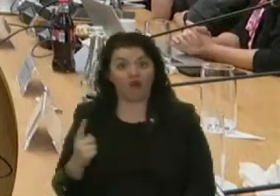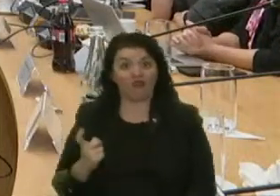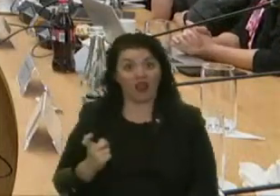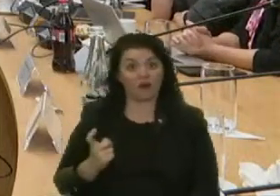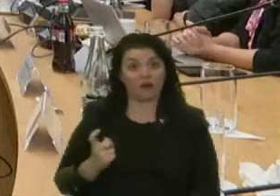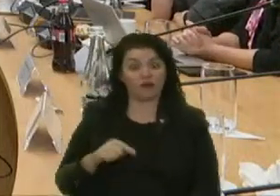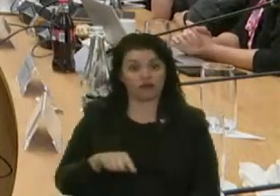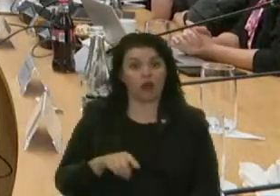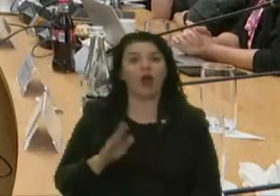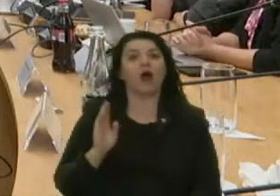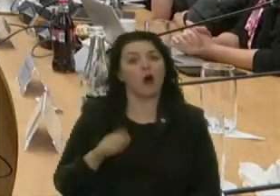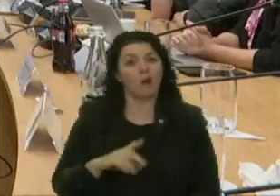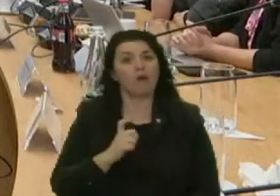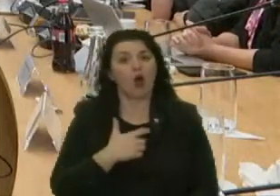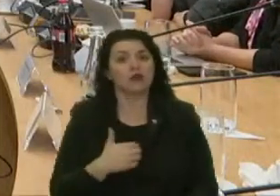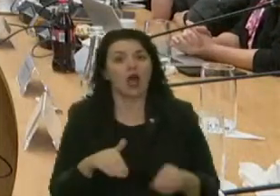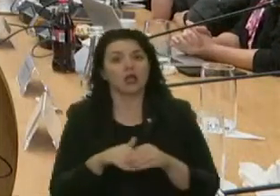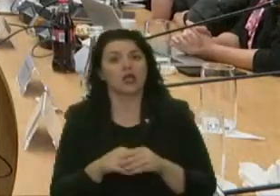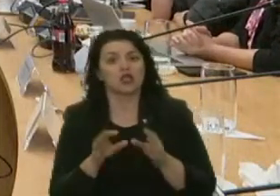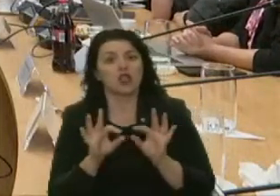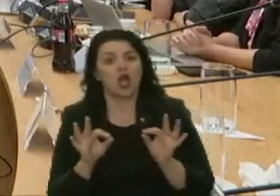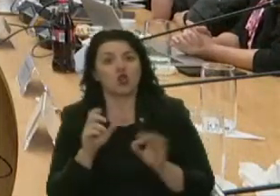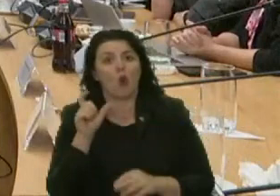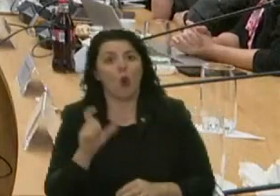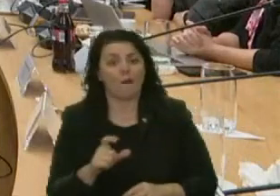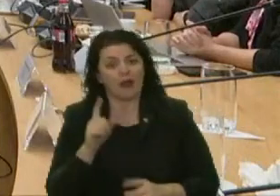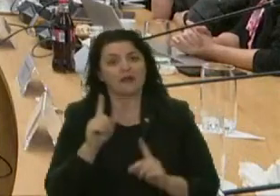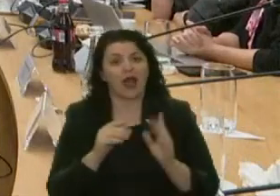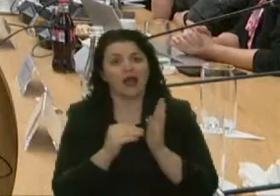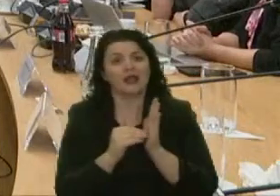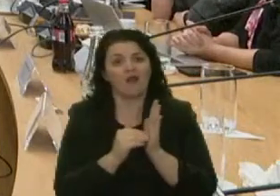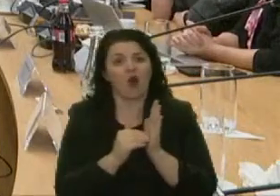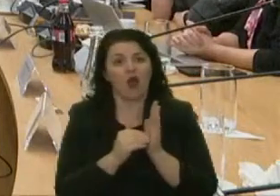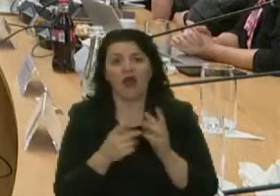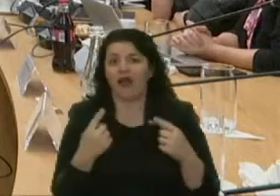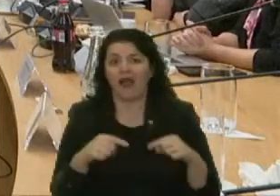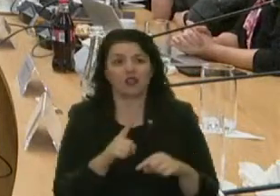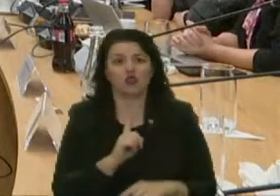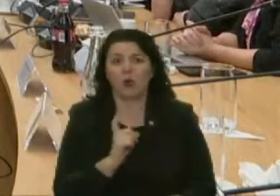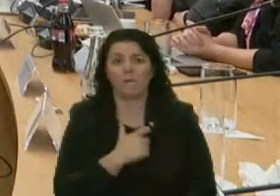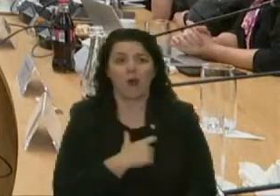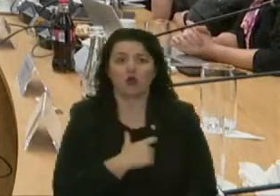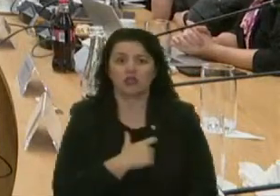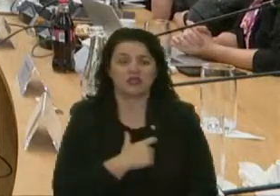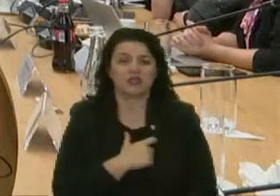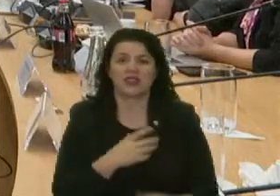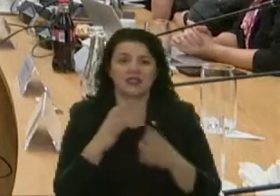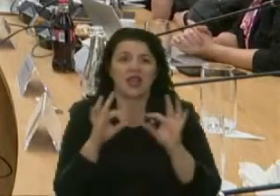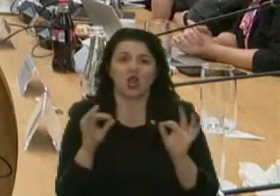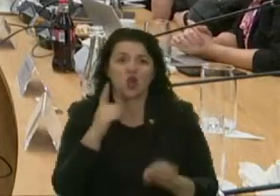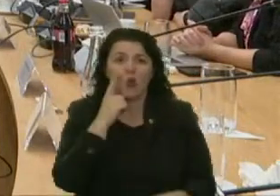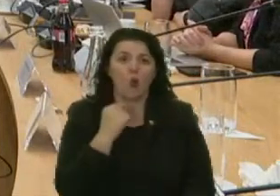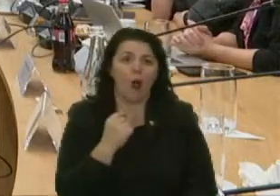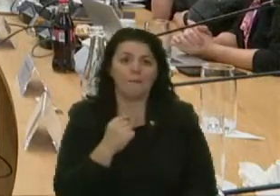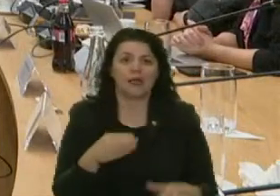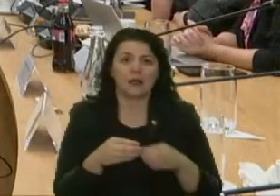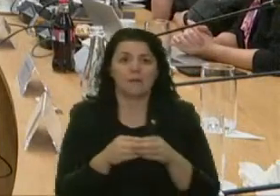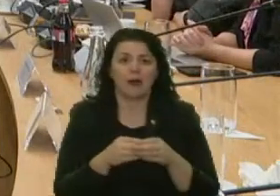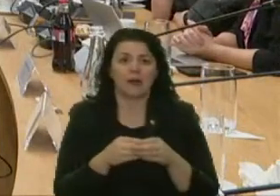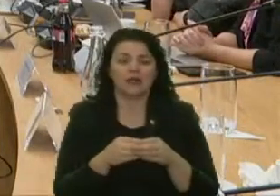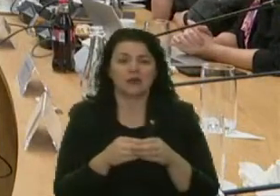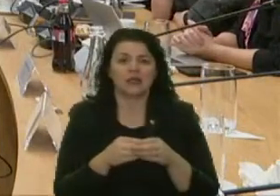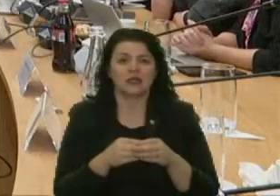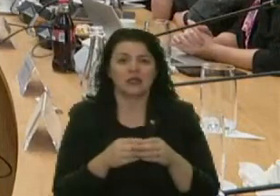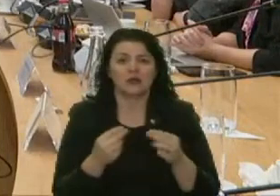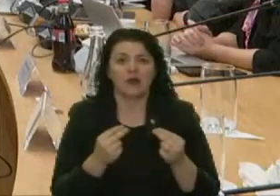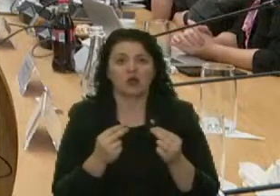poți să iei măsură poți să ți angajezi încă 10 oameni dacă știi că ai nevoie undeva aici la primărie nu poți să angajezi încă 10 oameni la un anumit departament pentru că